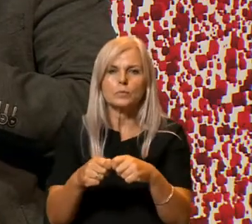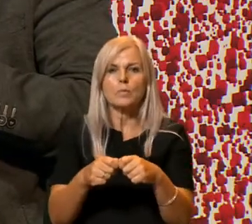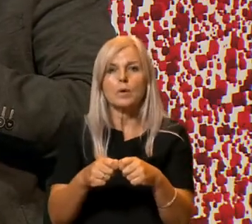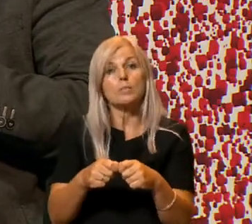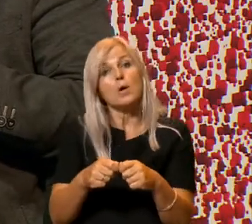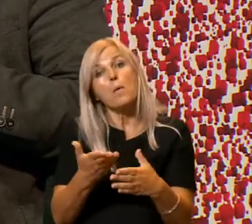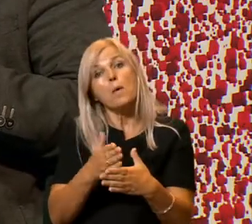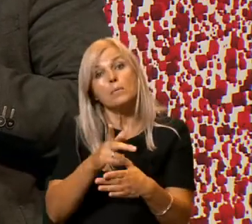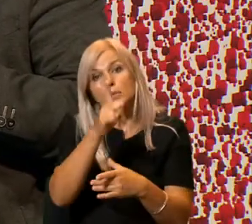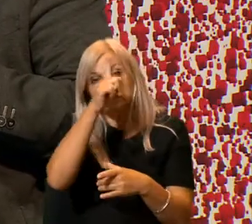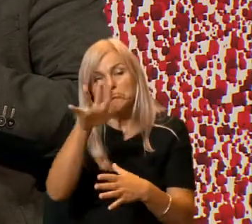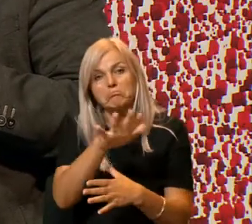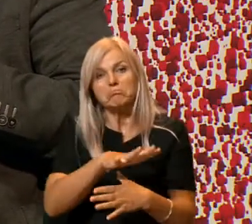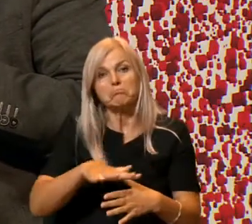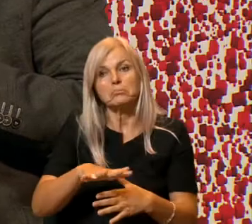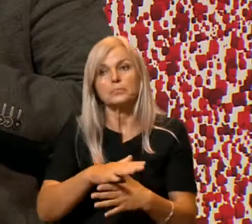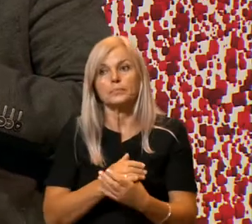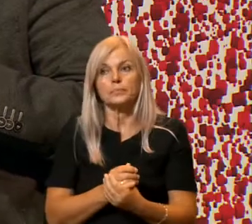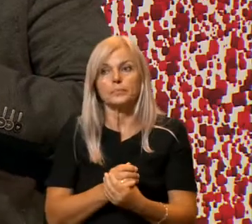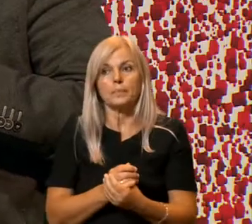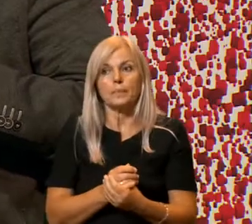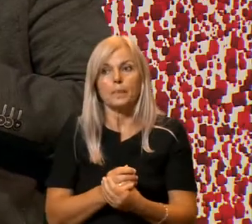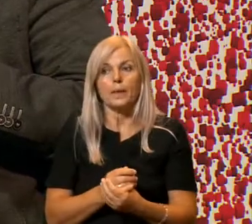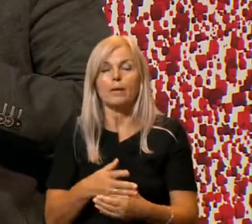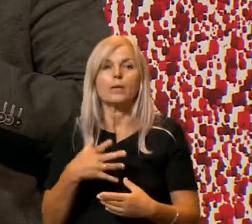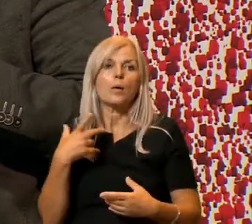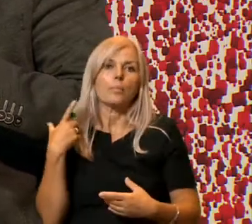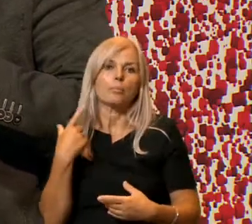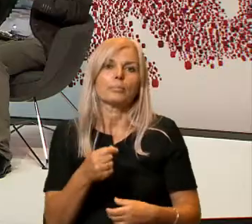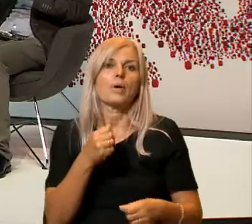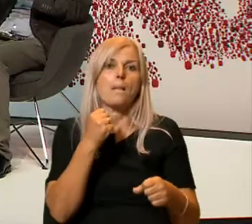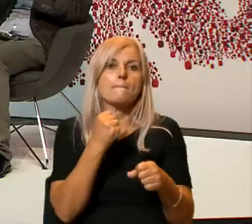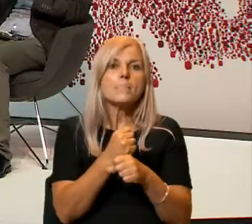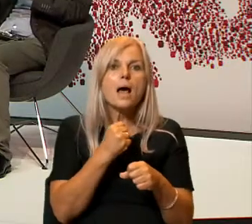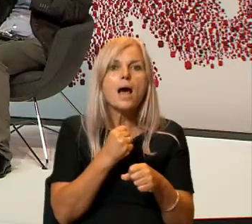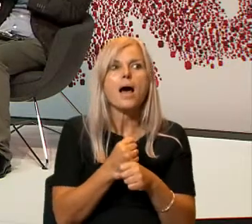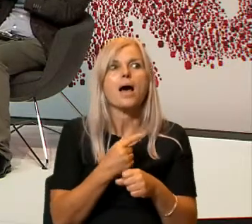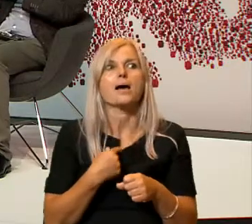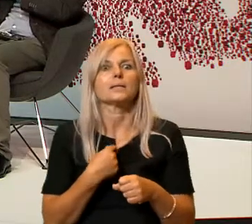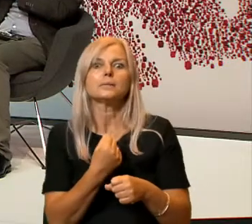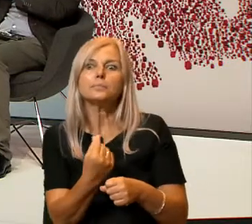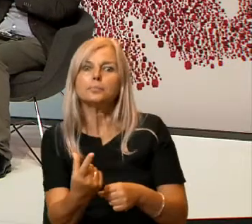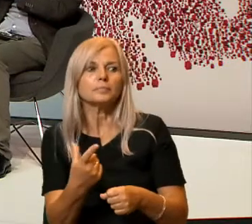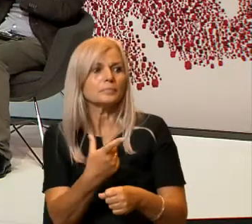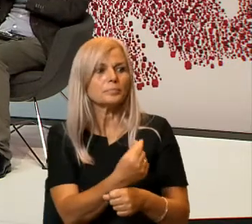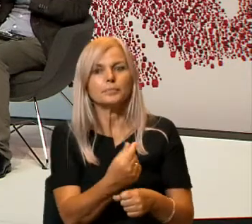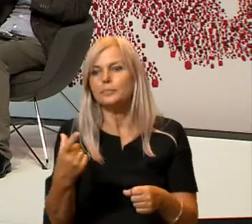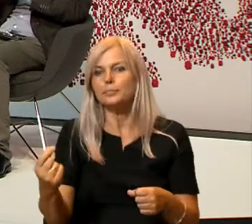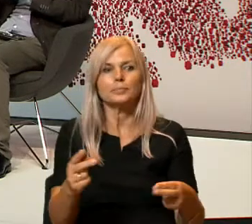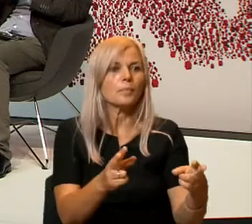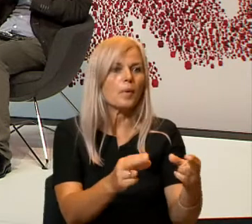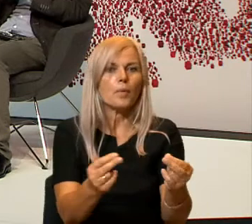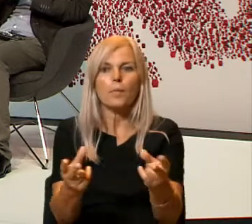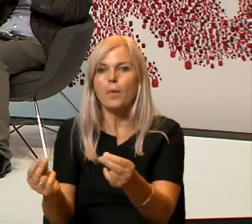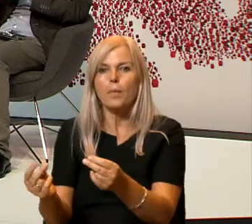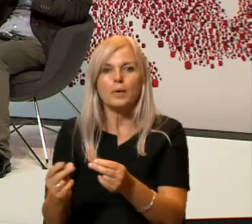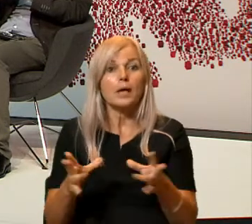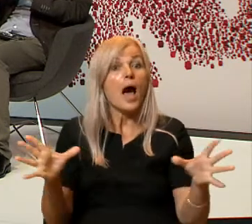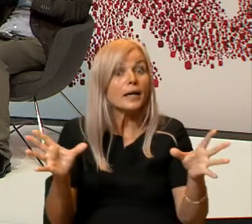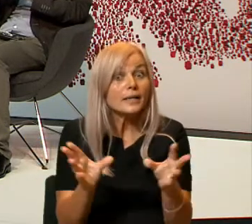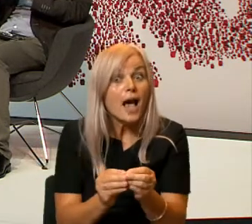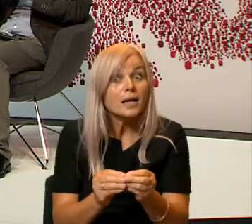międzyludzkich, ponieważ idziemy do pracy i nagle czujemy się połączeni z kolegami, którzy strajkują, ale